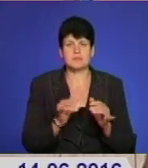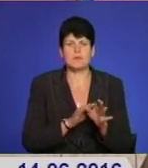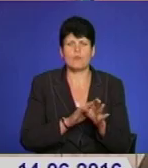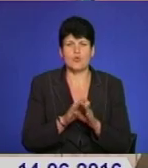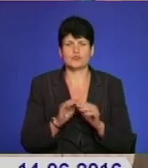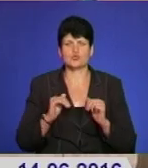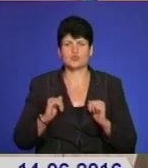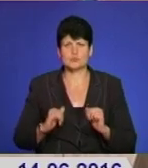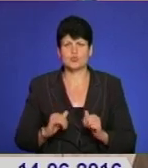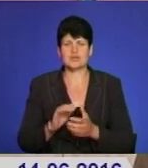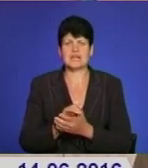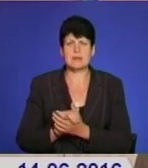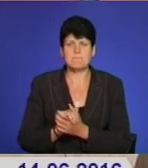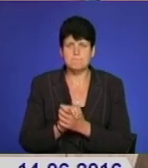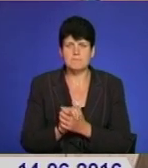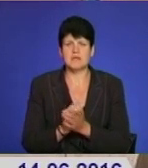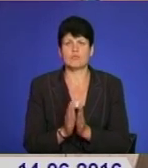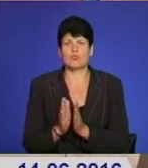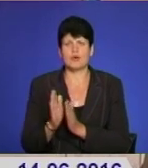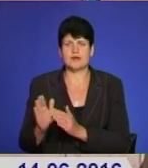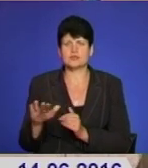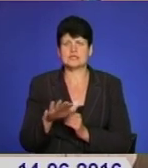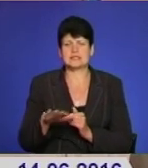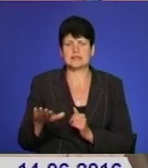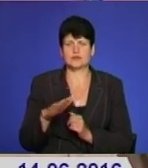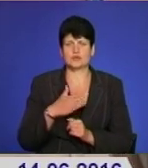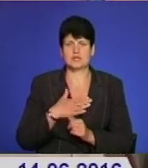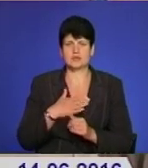повністю спокій, мир, скажімо, якийсь порядок на території нашої об'єднаної територіальної громади.